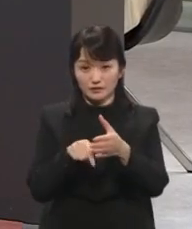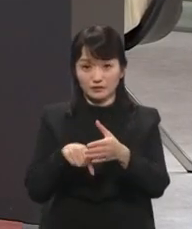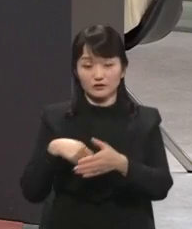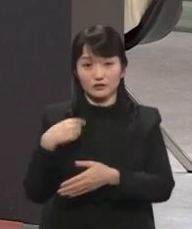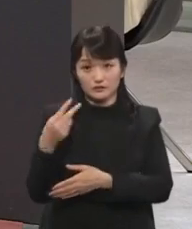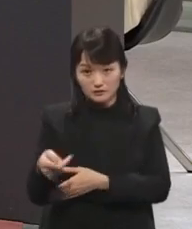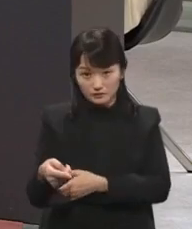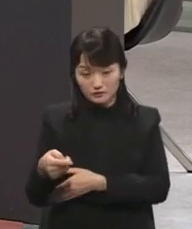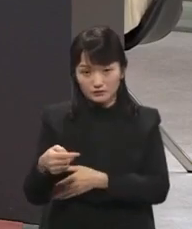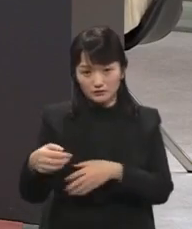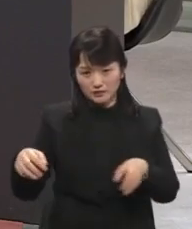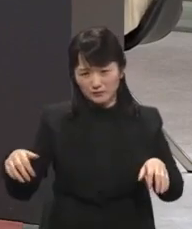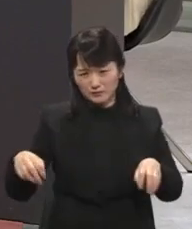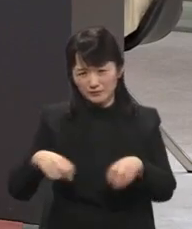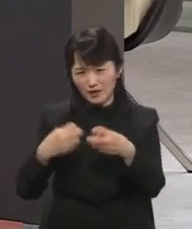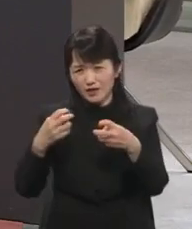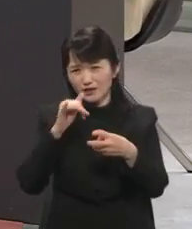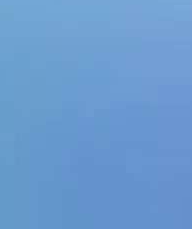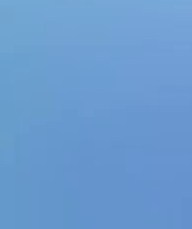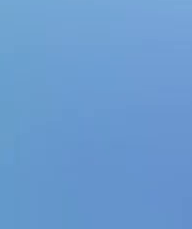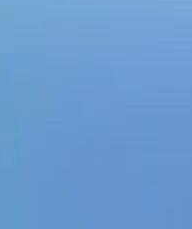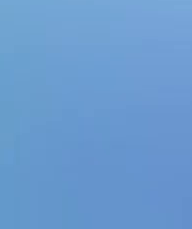때문에 꼭 주의가